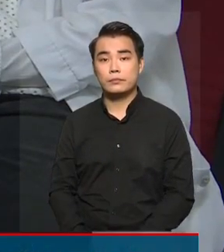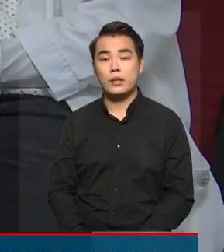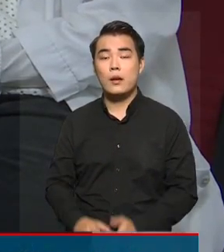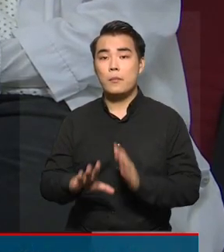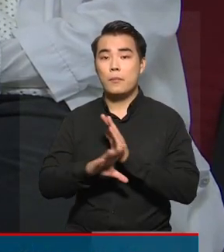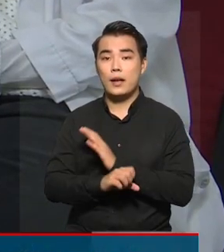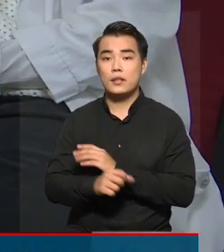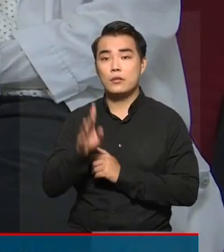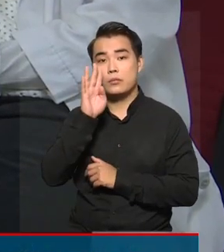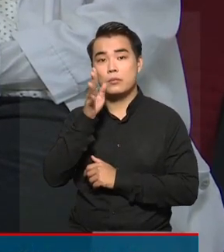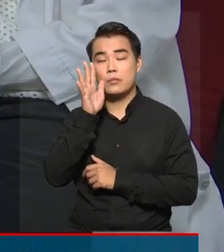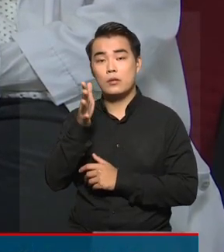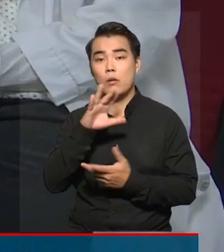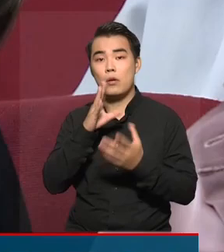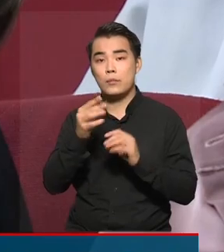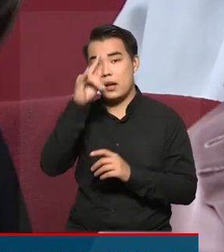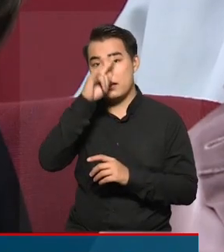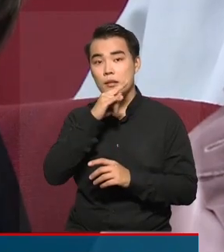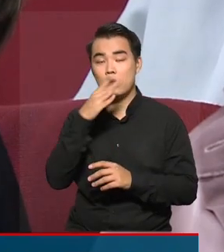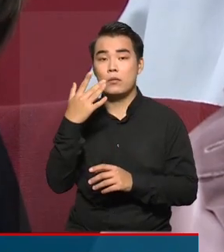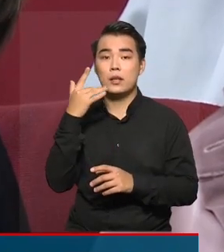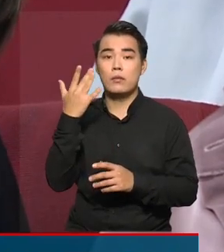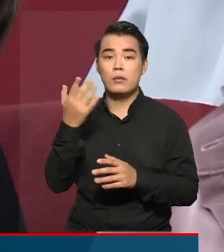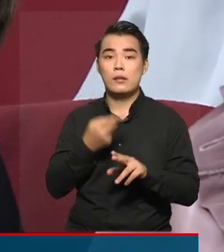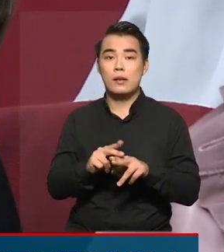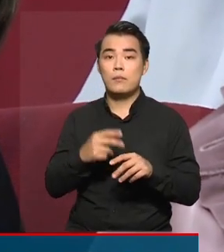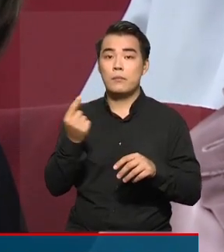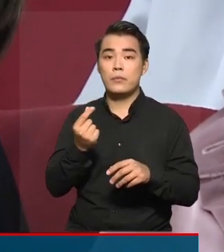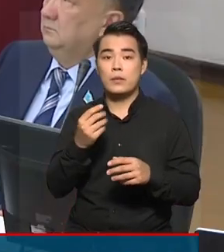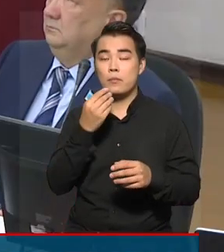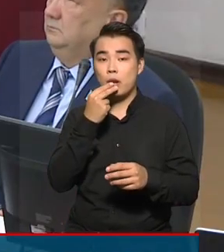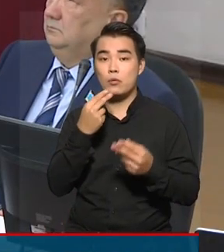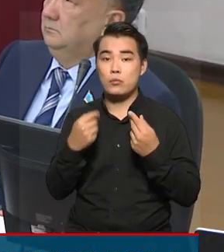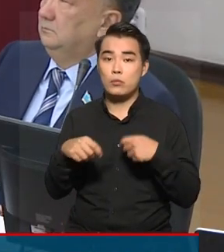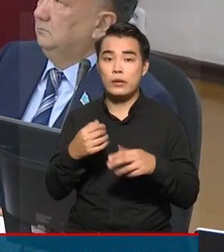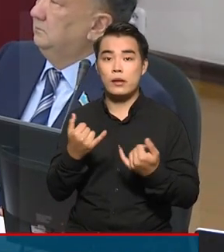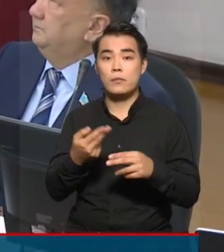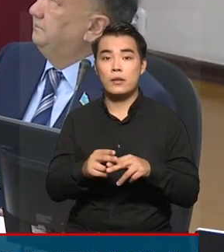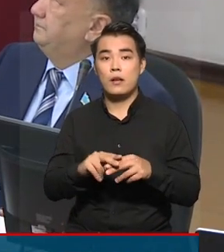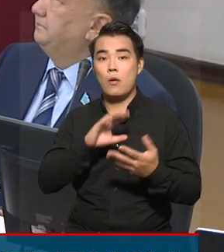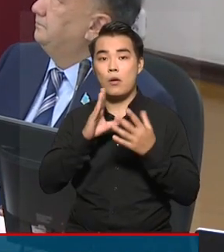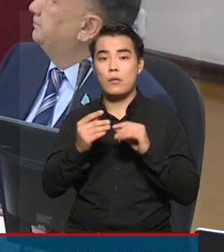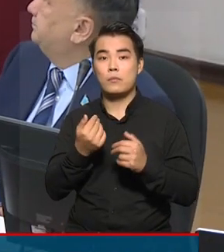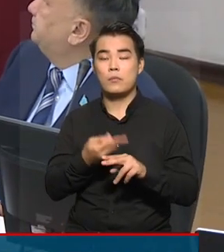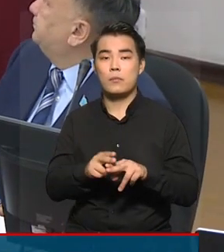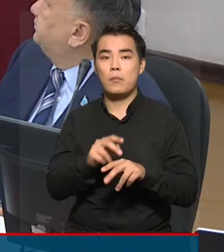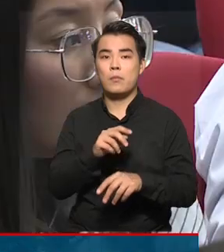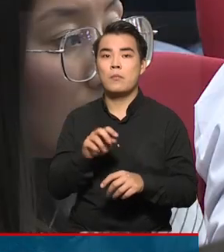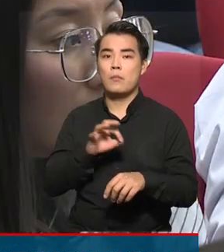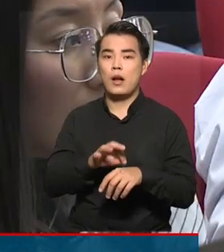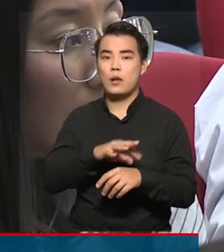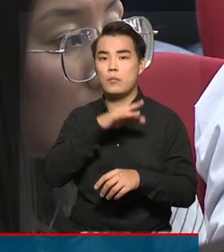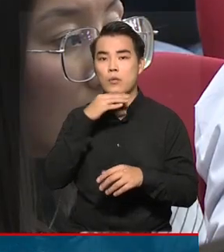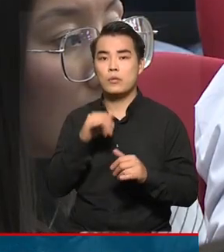Соңғы 4-5 жылда Қазақстанға сырттан тасымалданатын жеміс-жидектер арқылы көптеген аурулар ілесе келген. Бұл мал